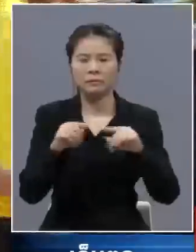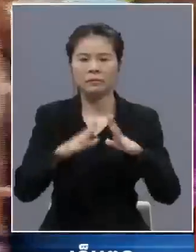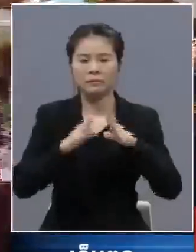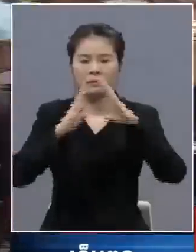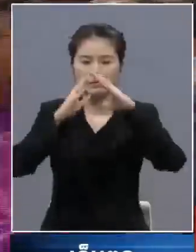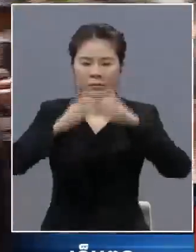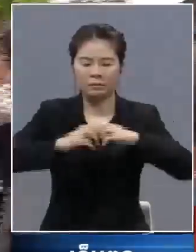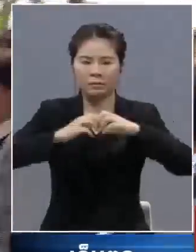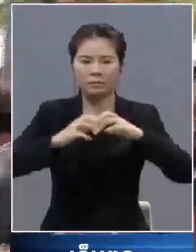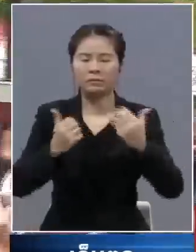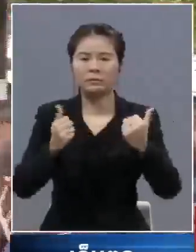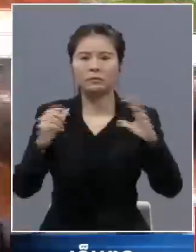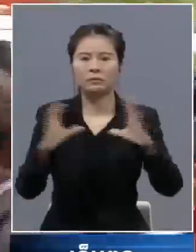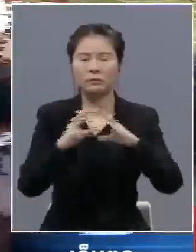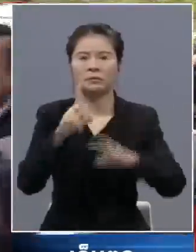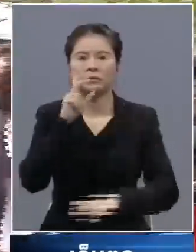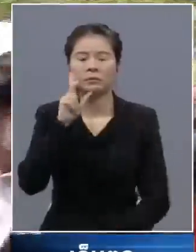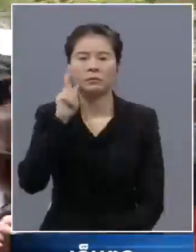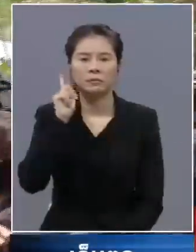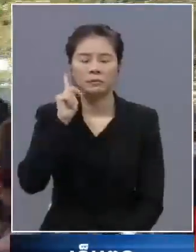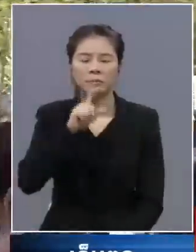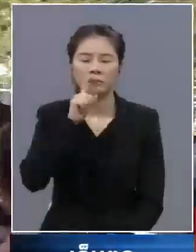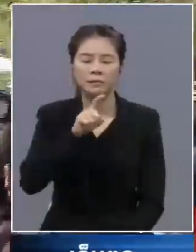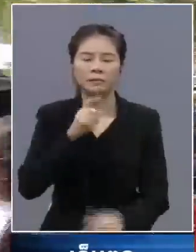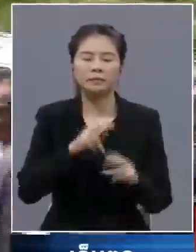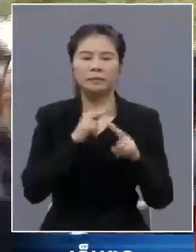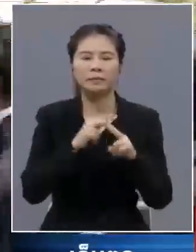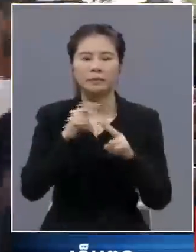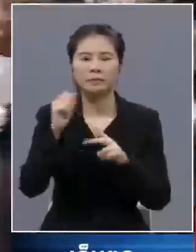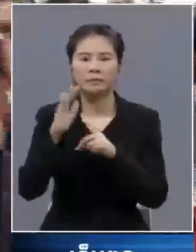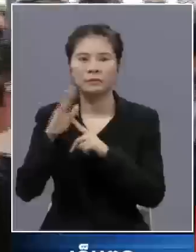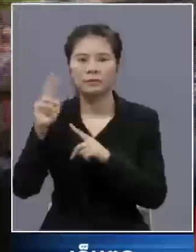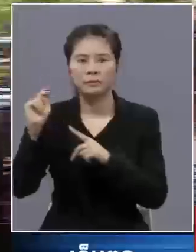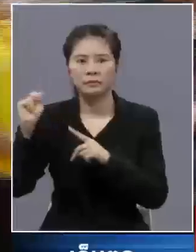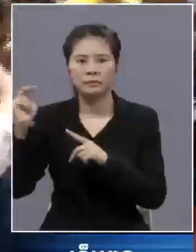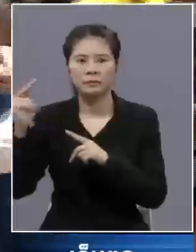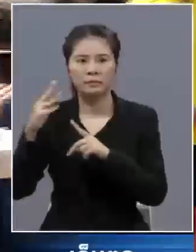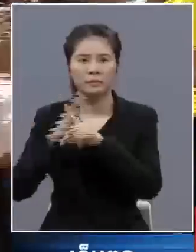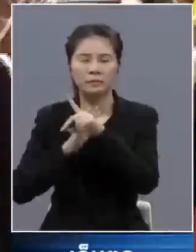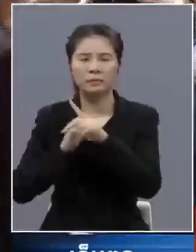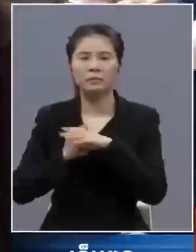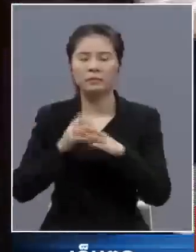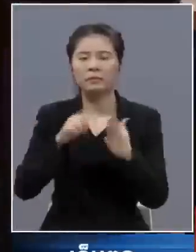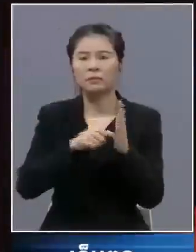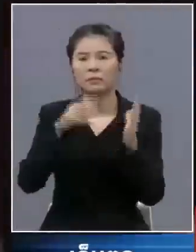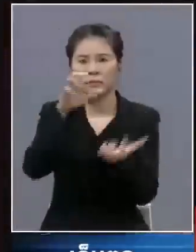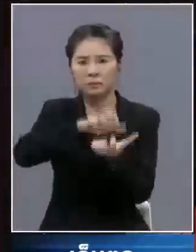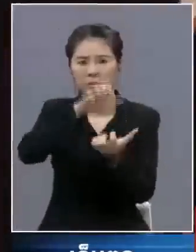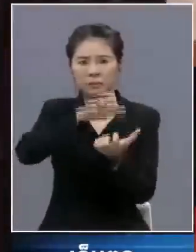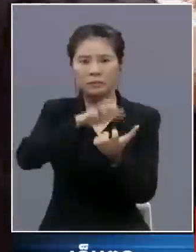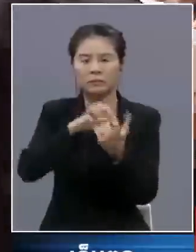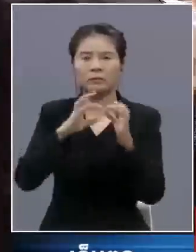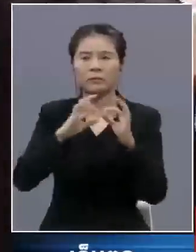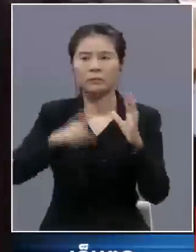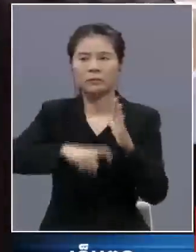มานะครับทีมข่าวได้พูดคุยกับนายอานนท์ทั้งทองครับผู้ช่วยหัวหน้าสำนักงานปอพจังหวัดพิจิตรเปิดเผยกับทีมข่าวนะครับถึงสาเห